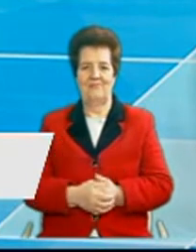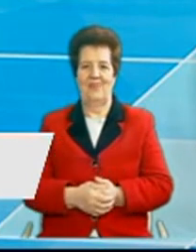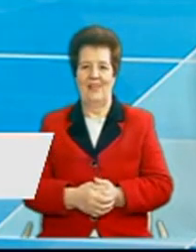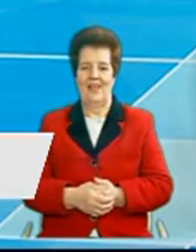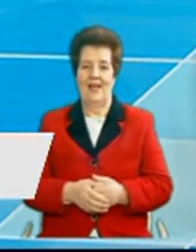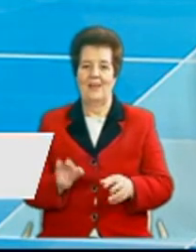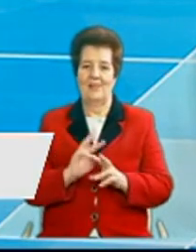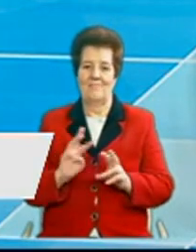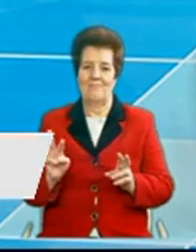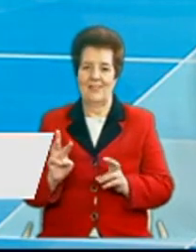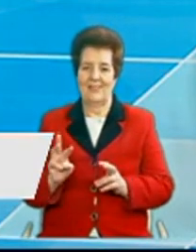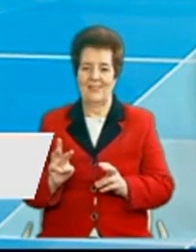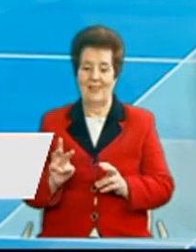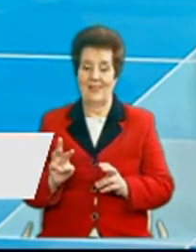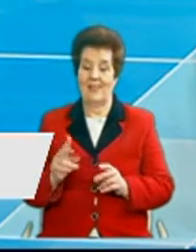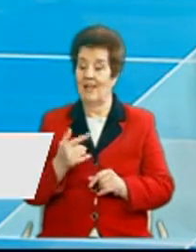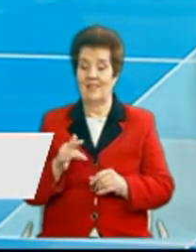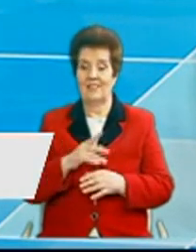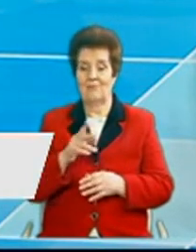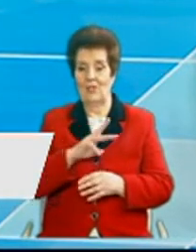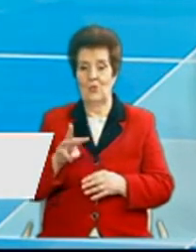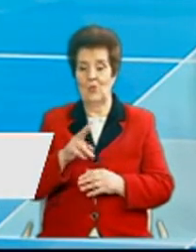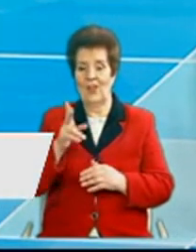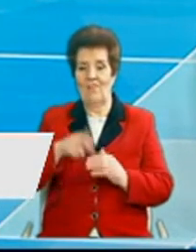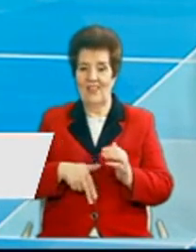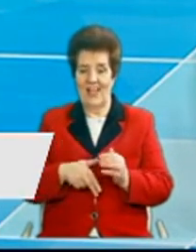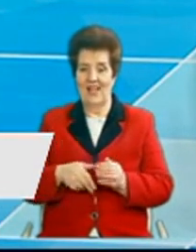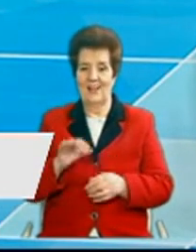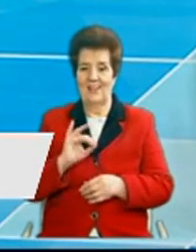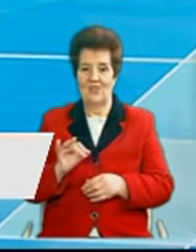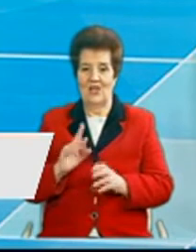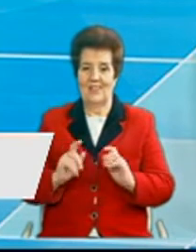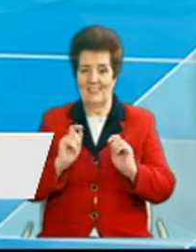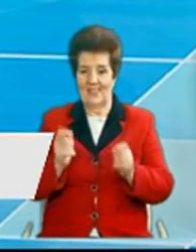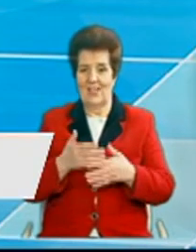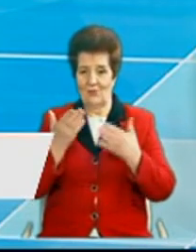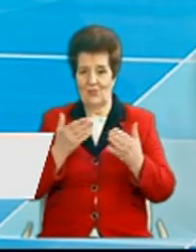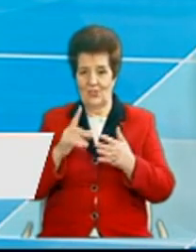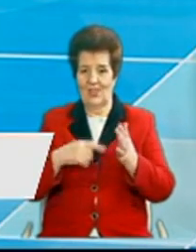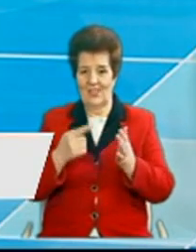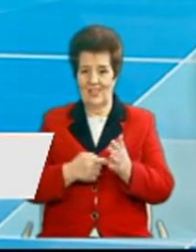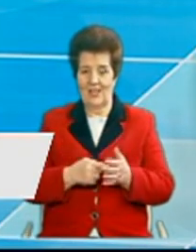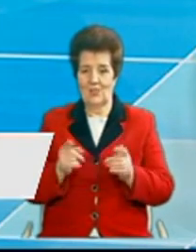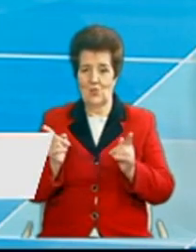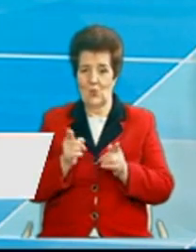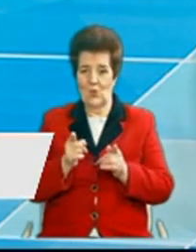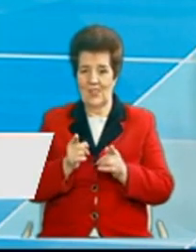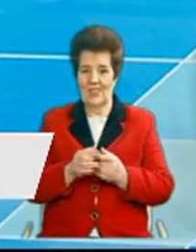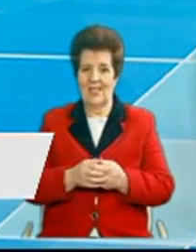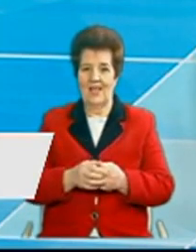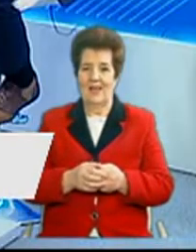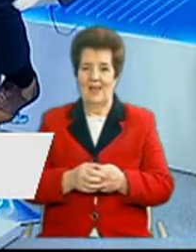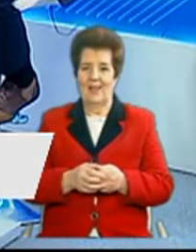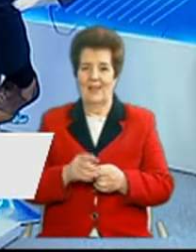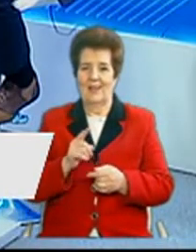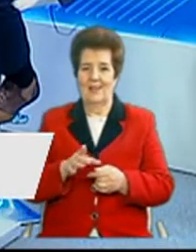de minutul final și aș vrea să mai dau citire unei întrebări și un răspuns scurt, pentru că pe